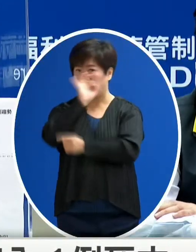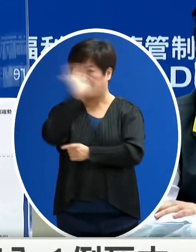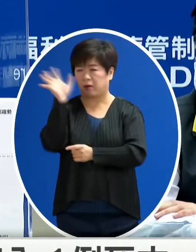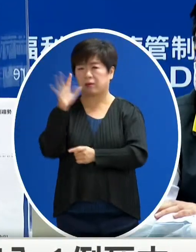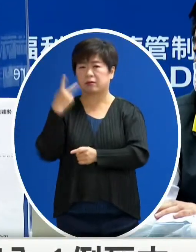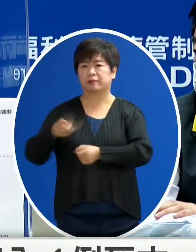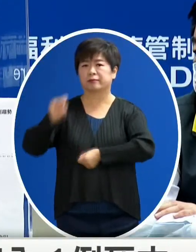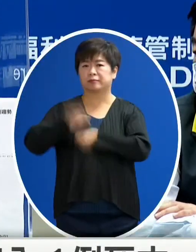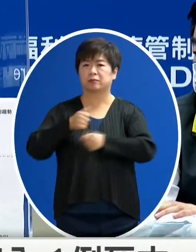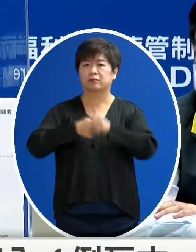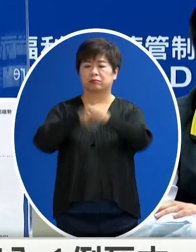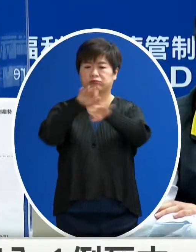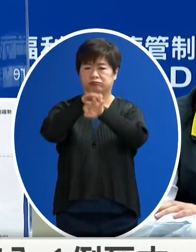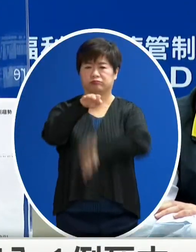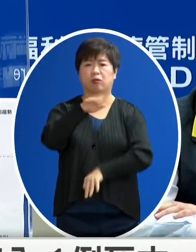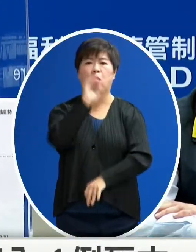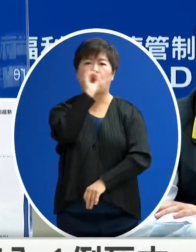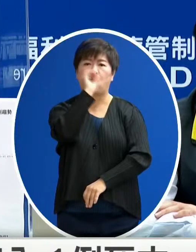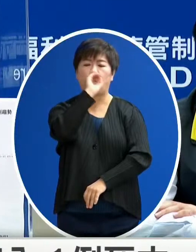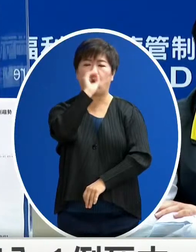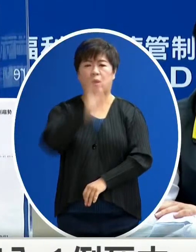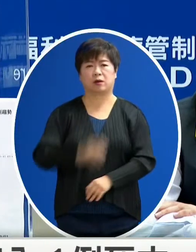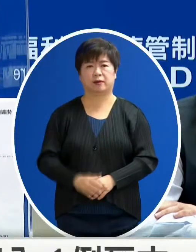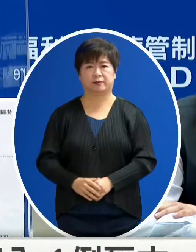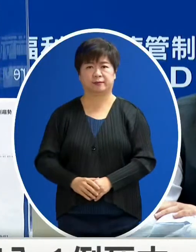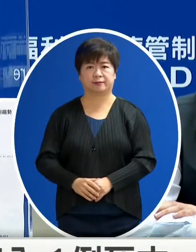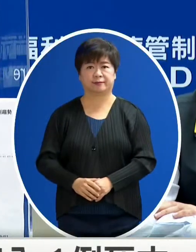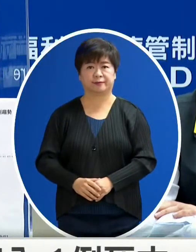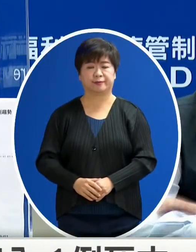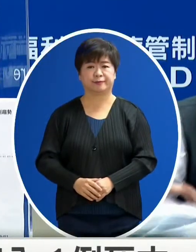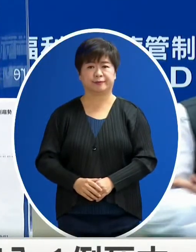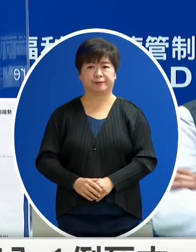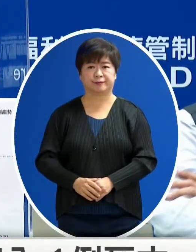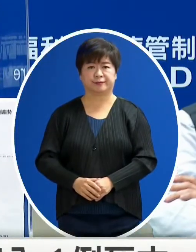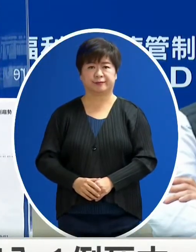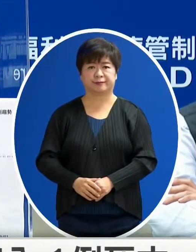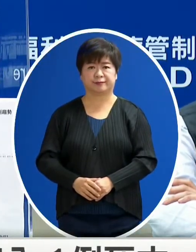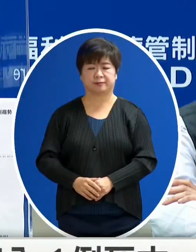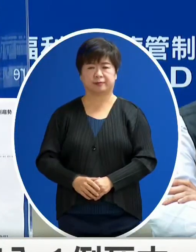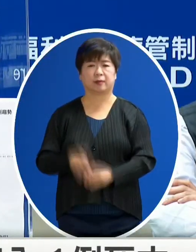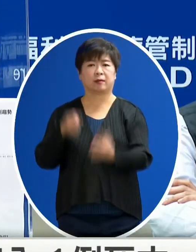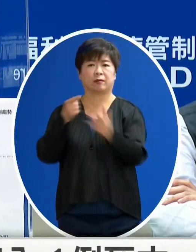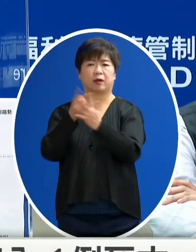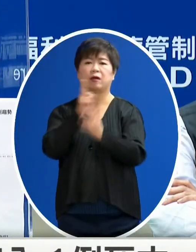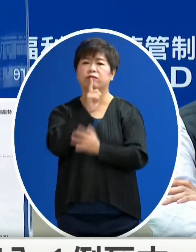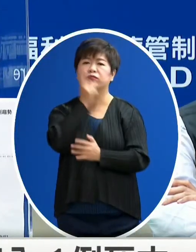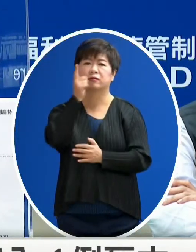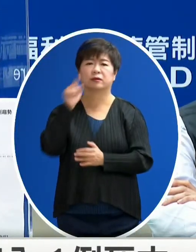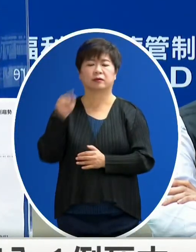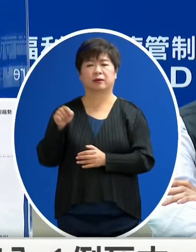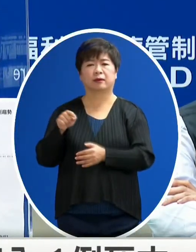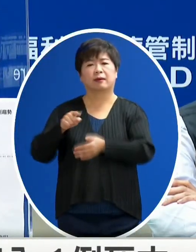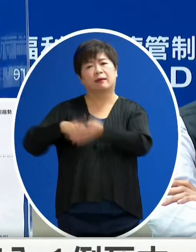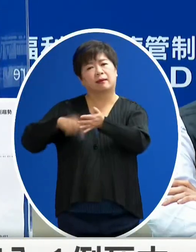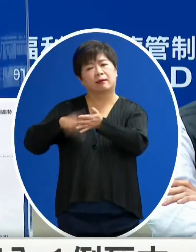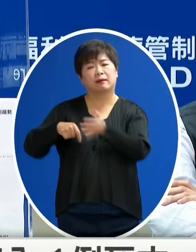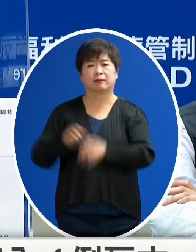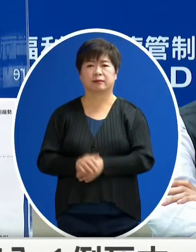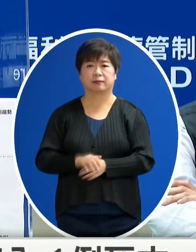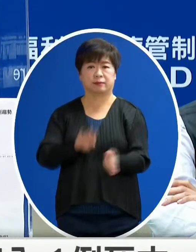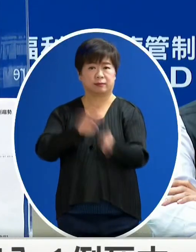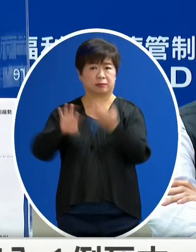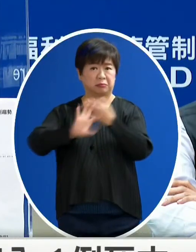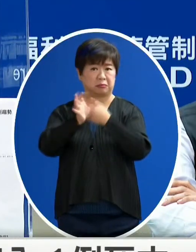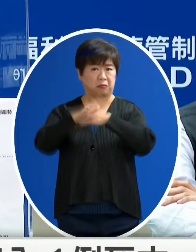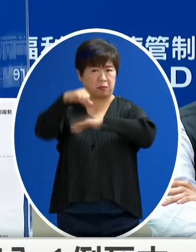以没有框列哈，接触者哈，那算今天这个确定病例算相当的单纯哈。那境外